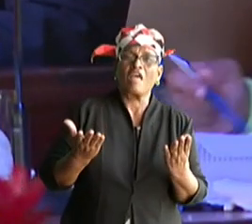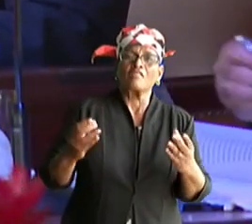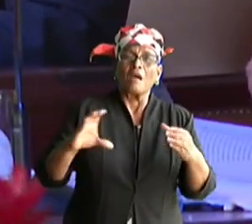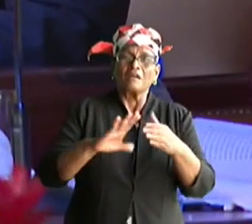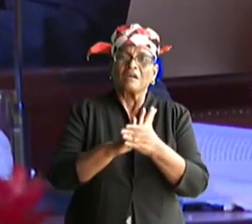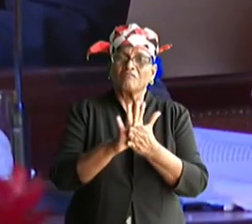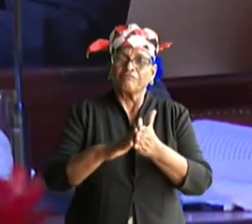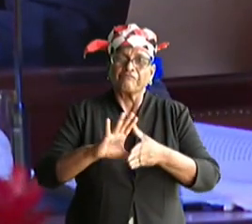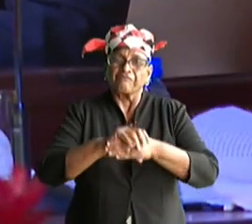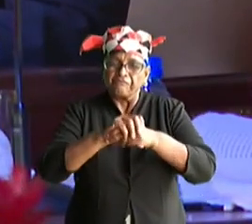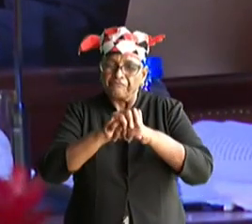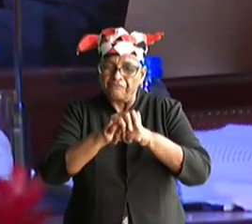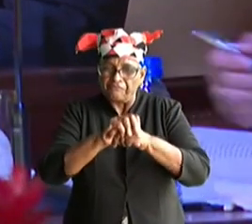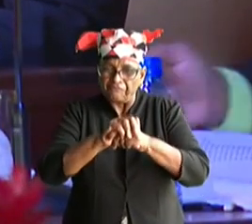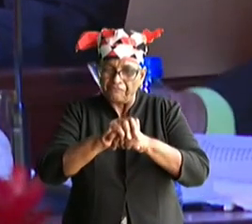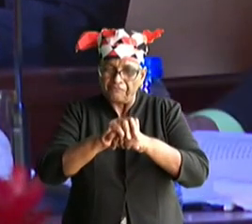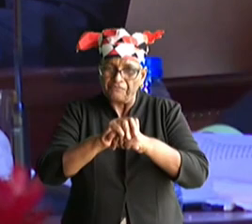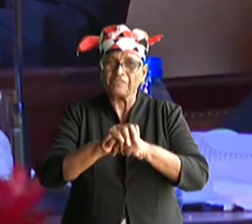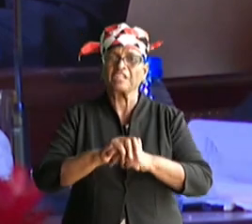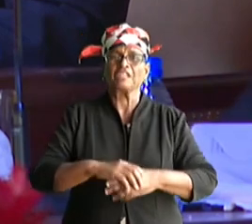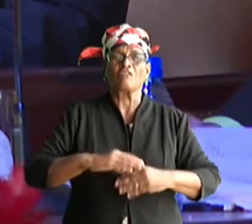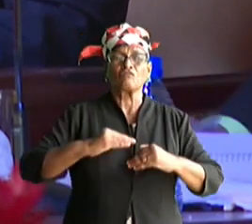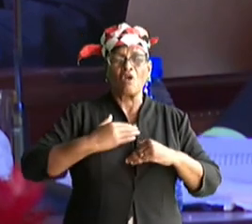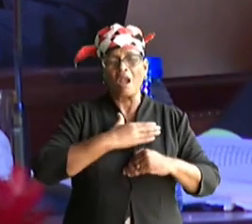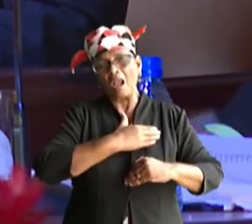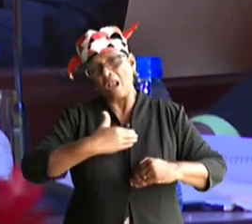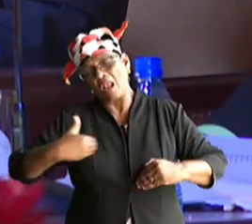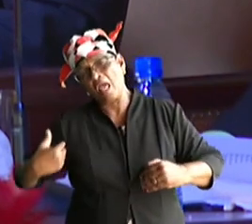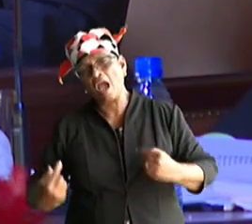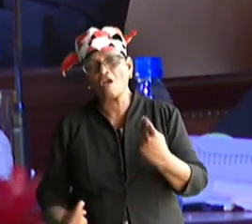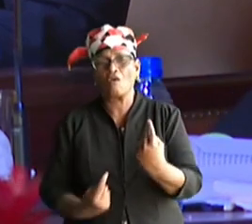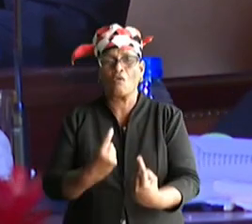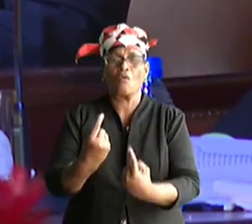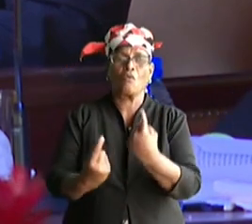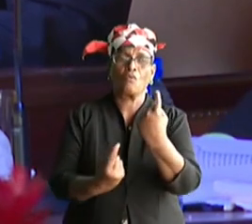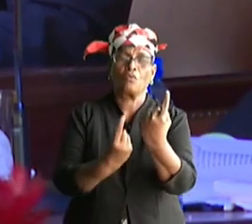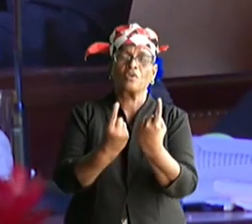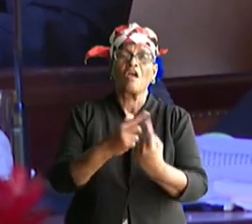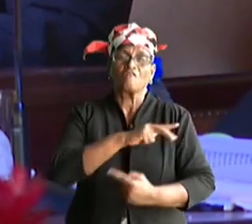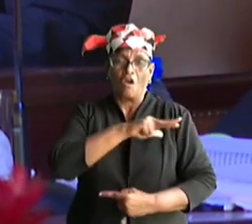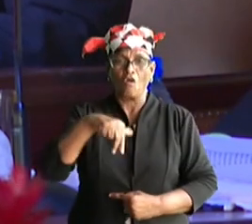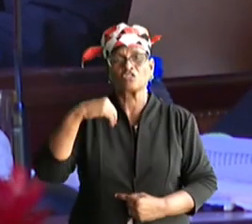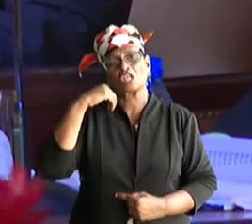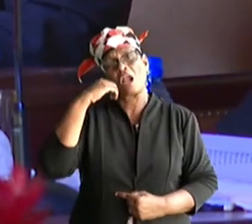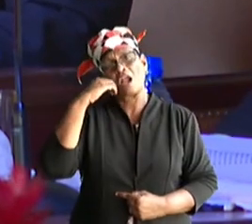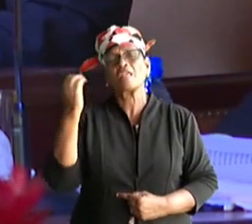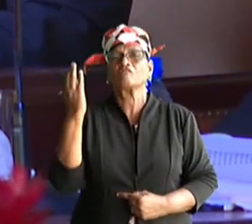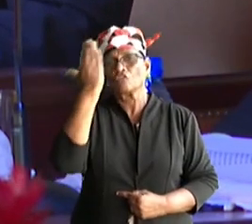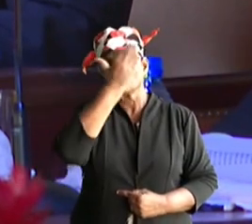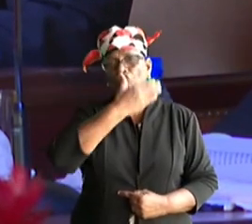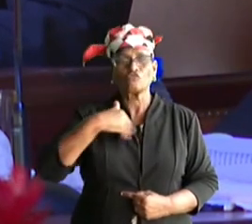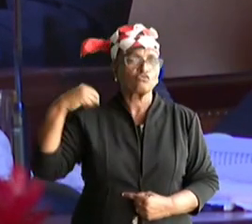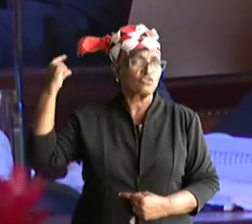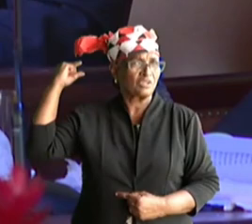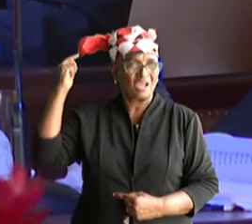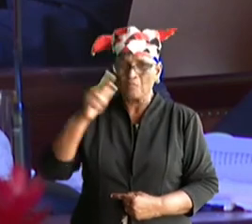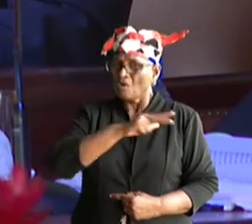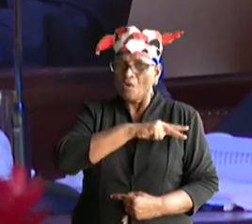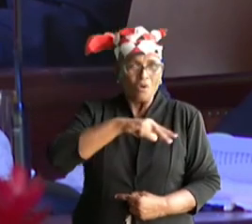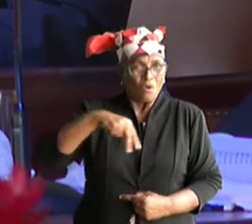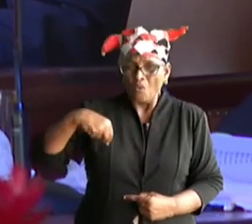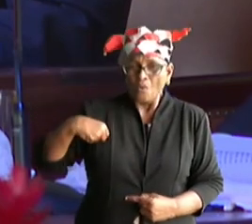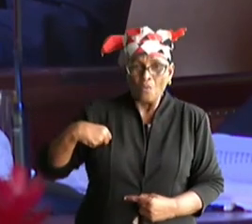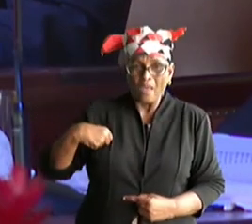vormen voor duurzame groei en ontwikkeling van ons geliefd Suriname. We bezitten niet alleen